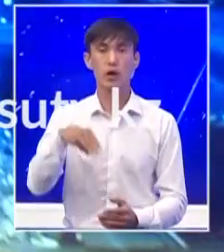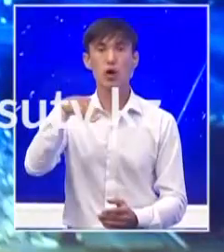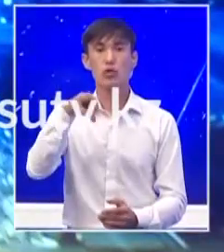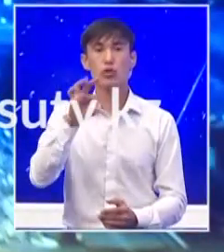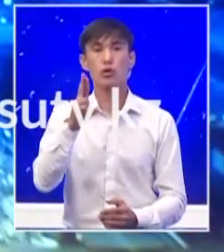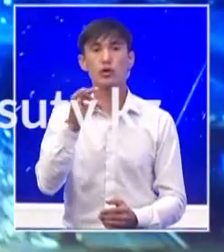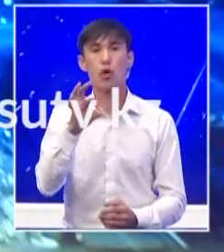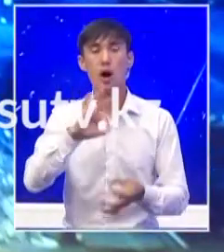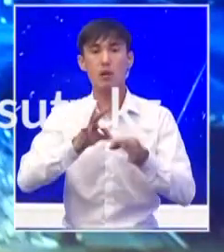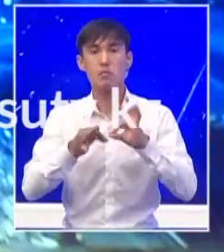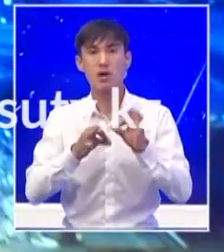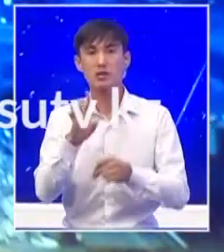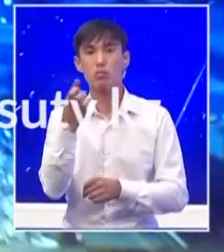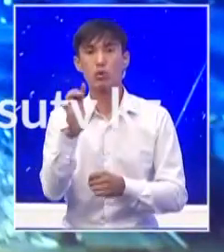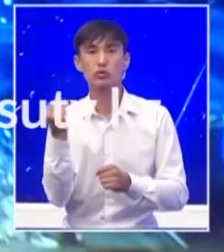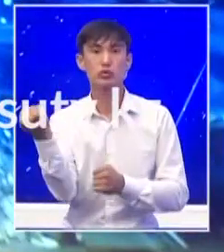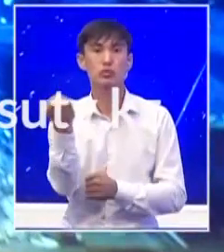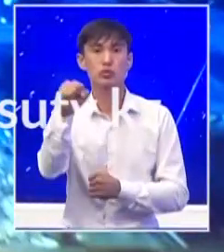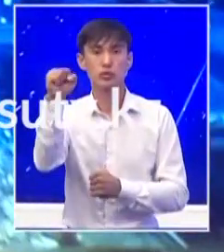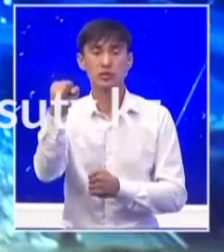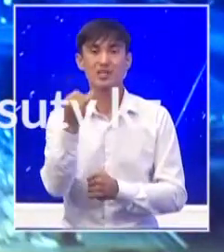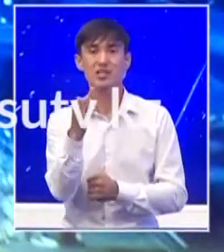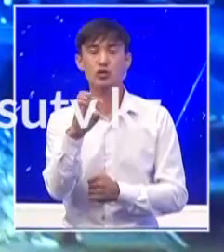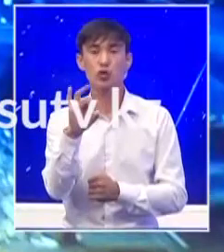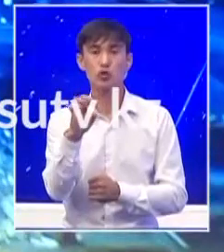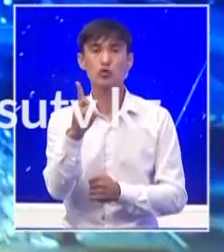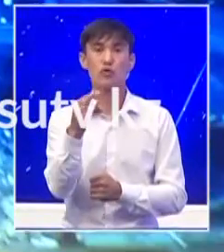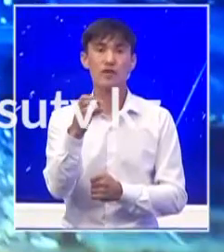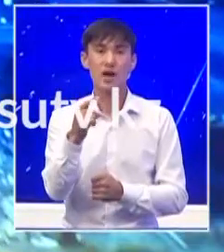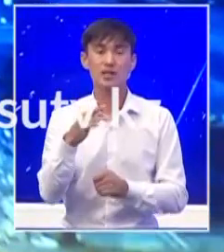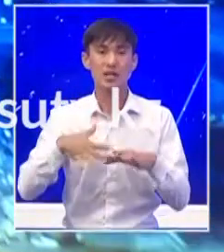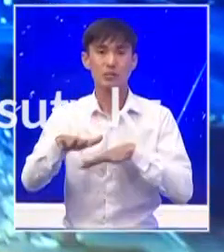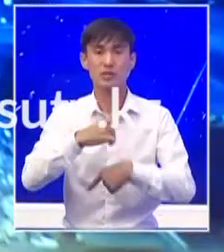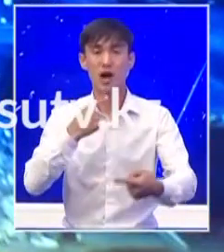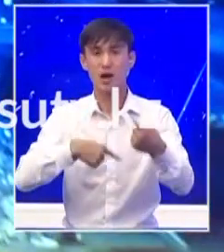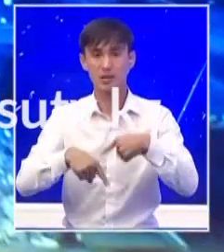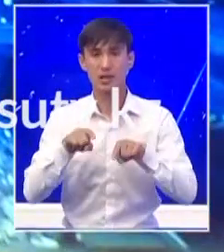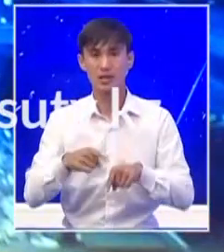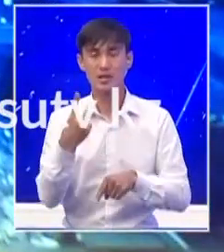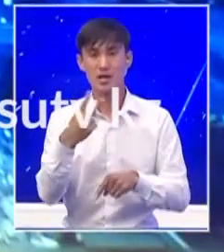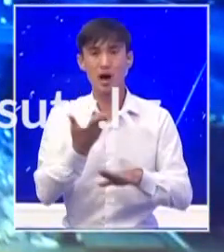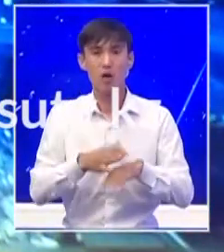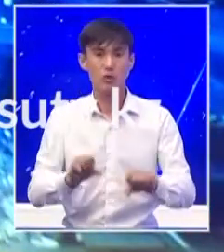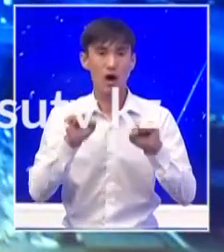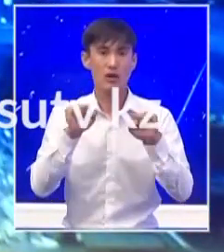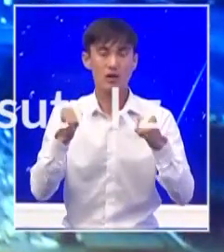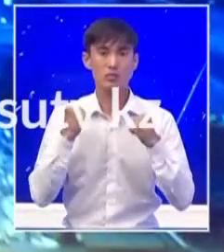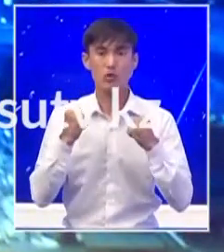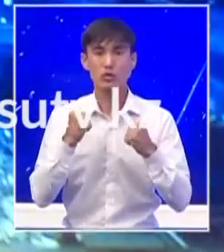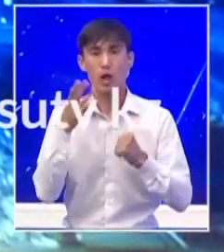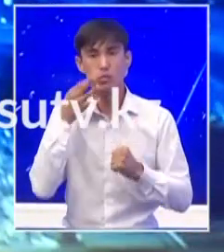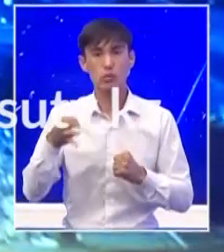Токио олимпиадасының қола жүлдегерлері Игорь Сон мен Зульфия Чиншанло елге оралды. Екі ауыр атлет те Алматы облысының